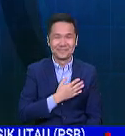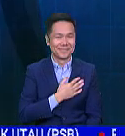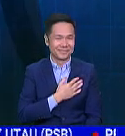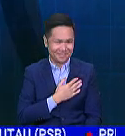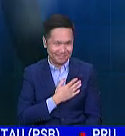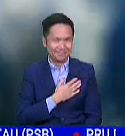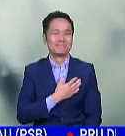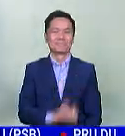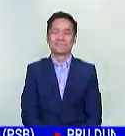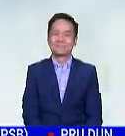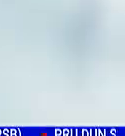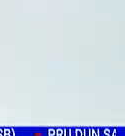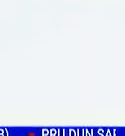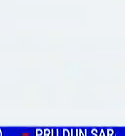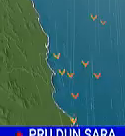sejahtera